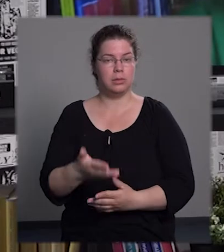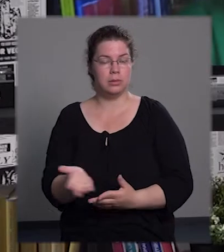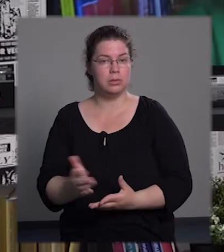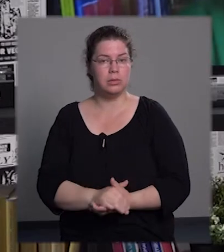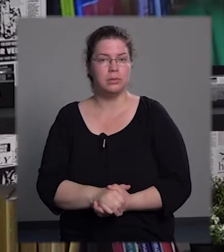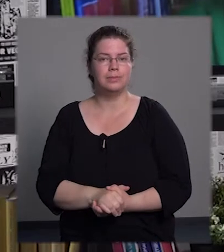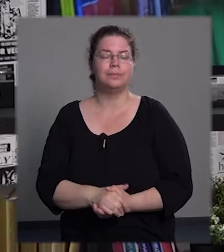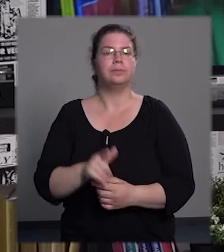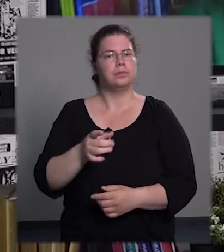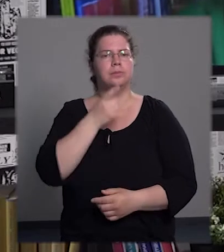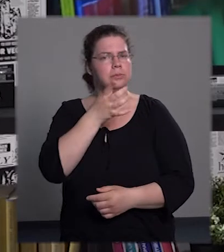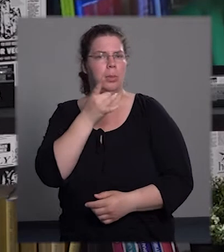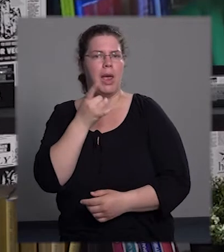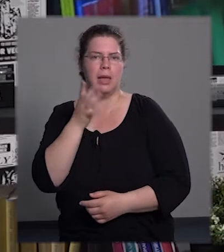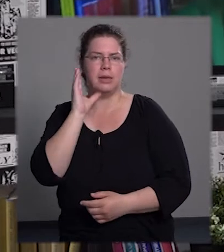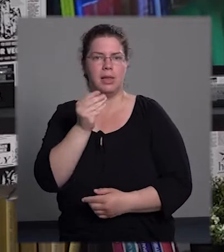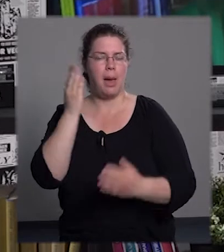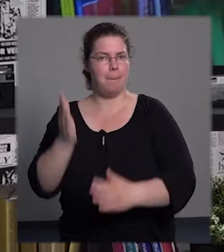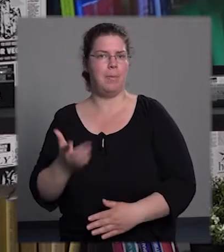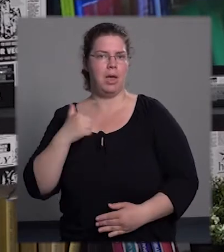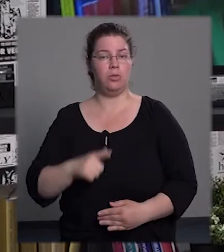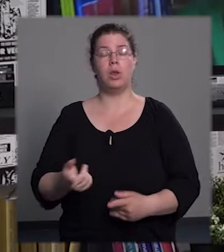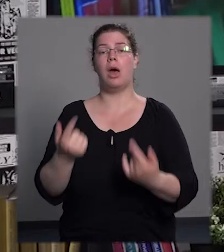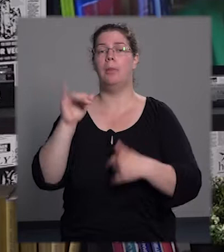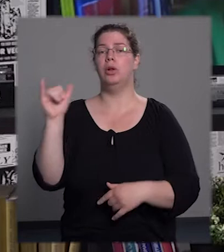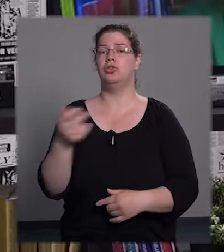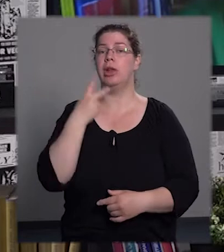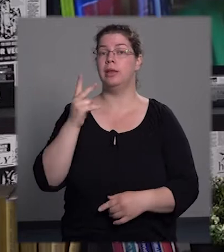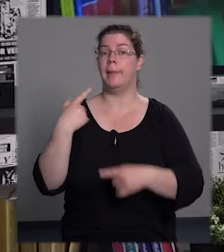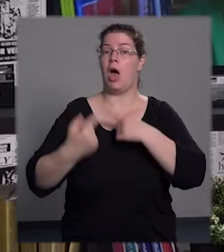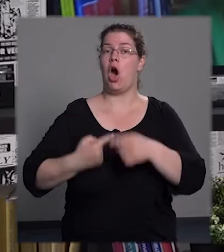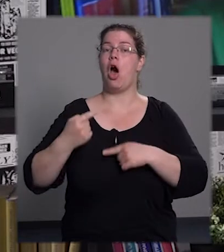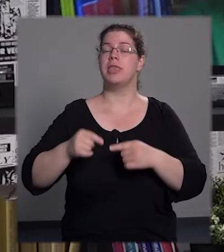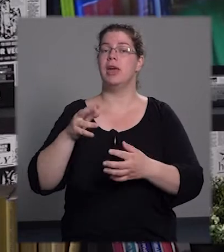Elég precíz ember volt, az biztos. Abból is látom, hogy a hagyatékában